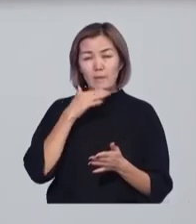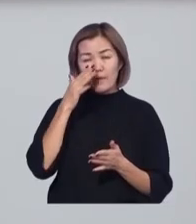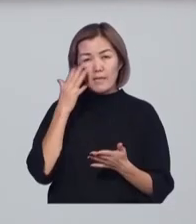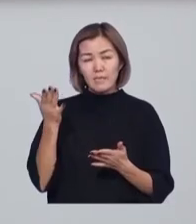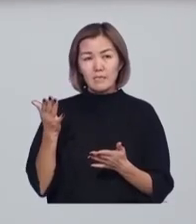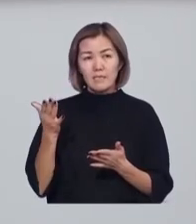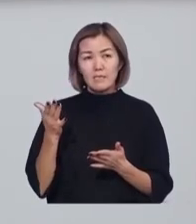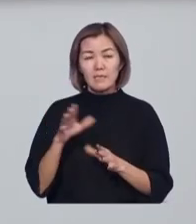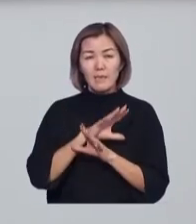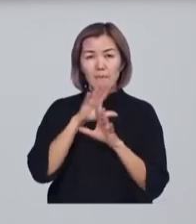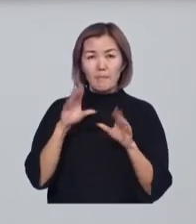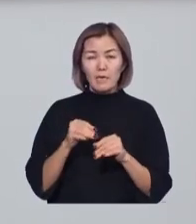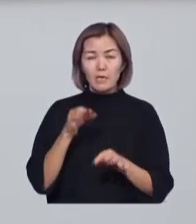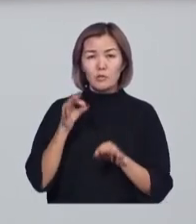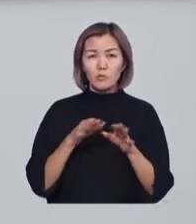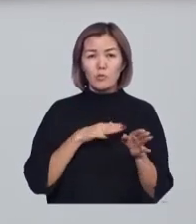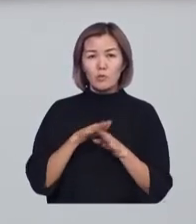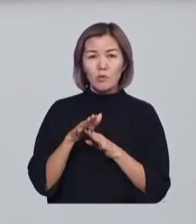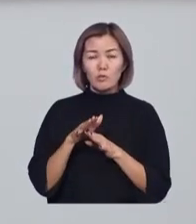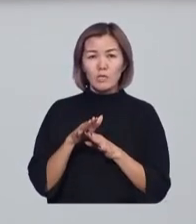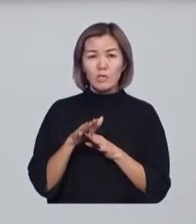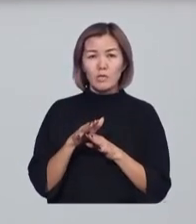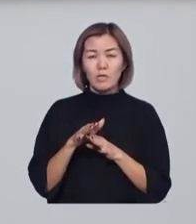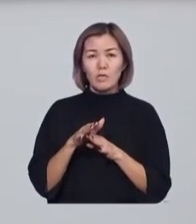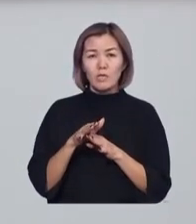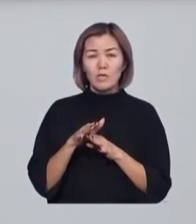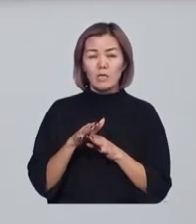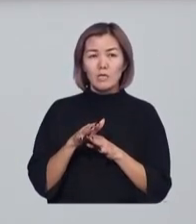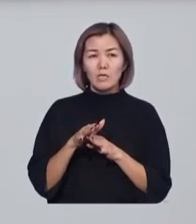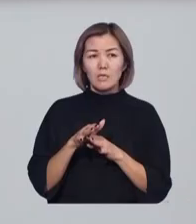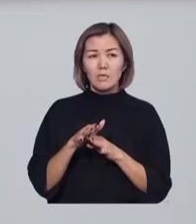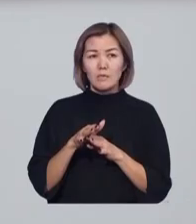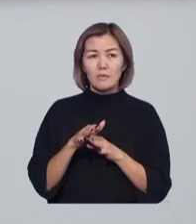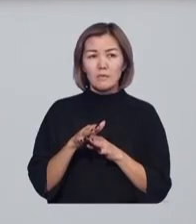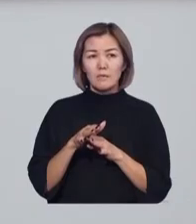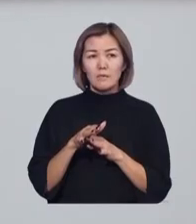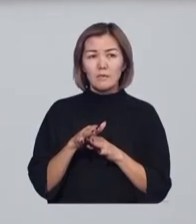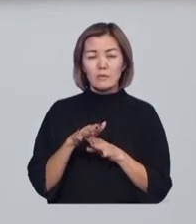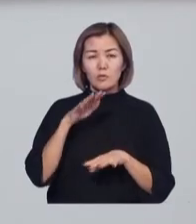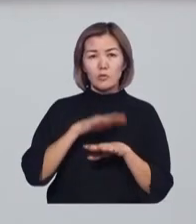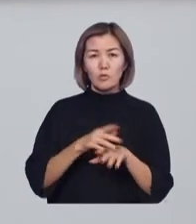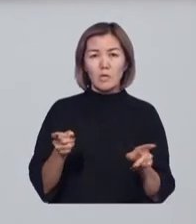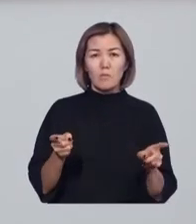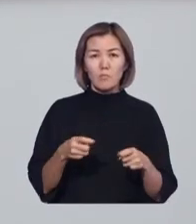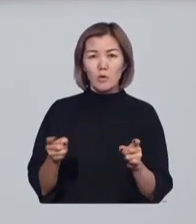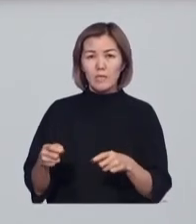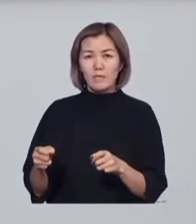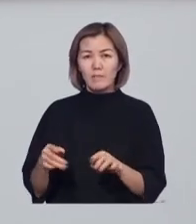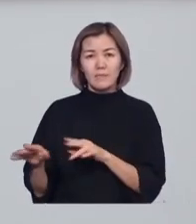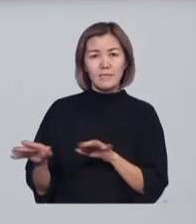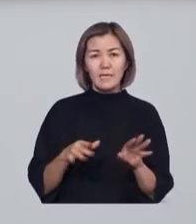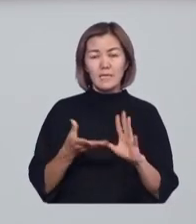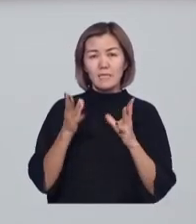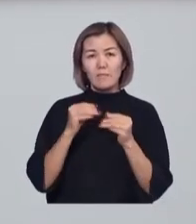да барлық сот орындаушының тарапынан түгел толықтай нелерін бұғаттап, әрекеттерін бәрін